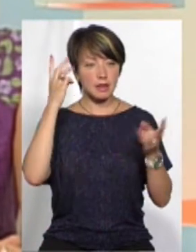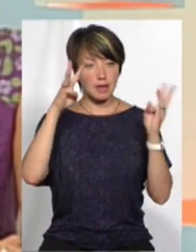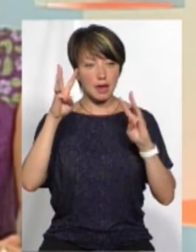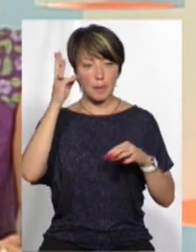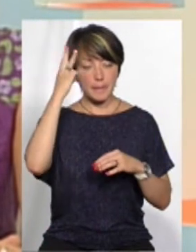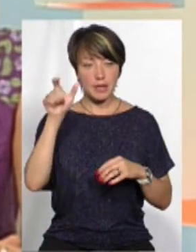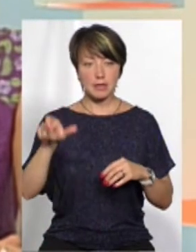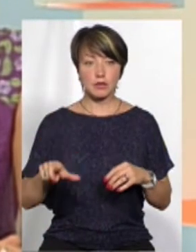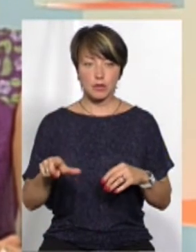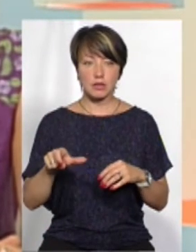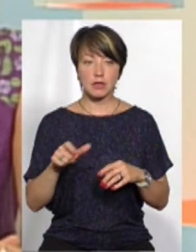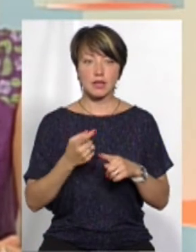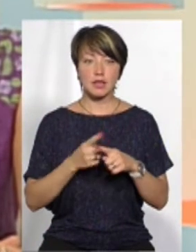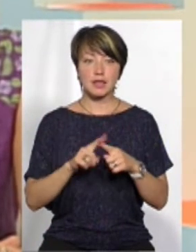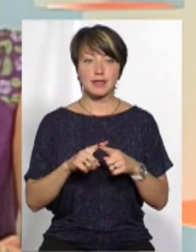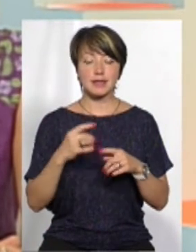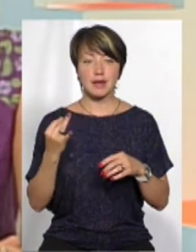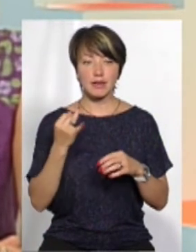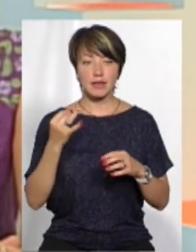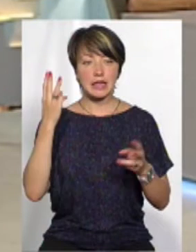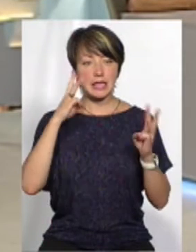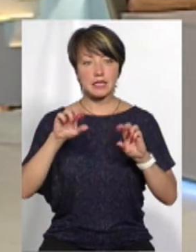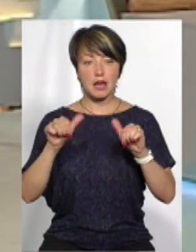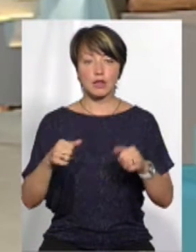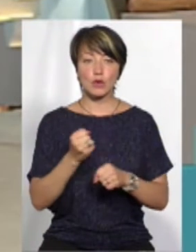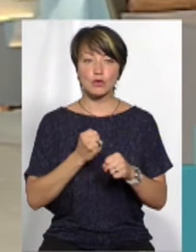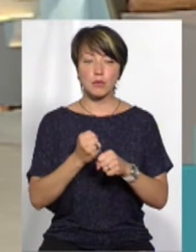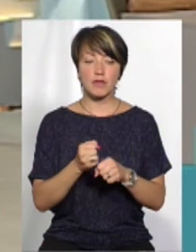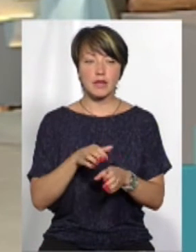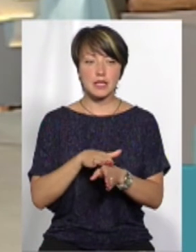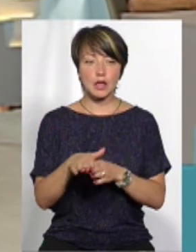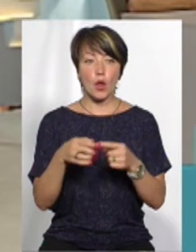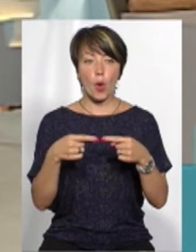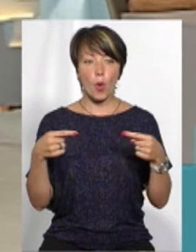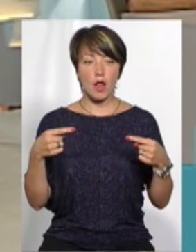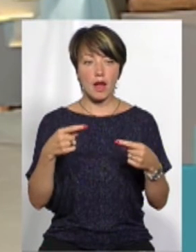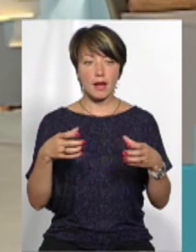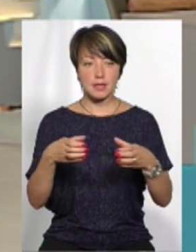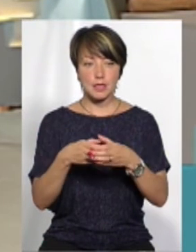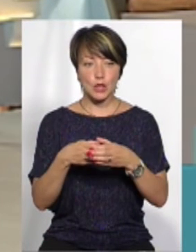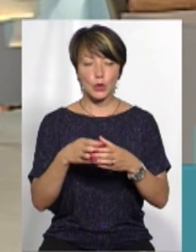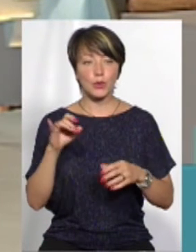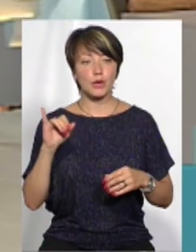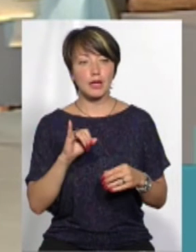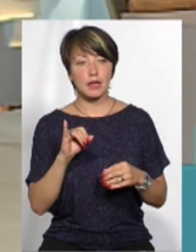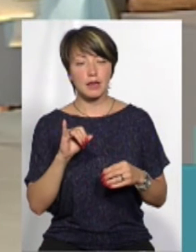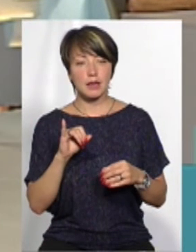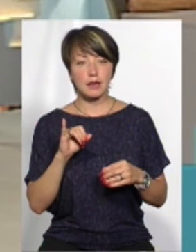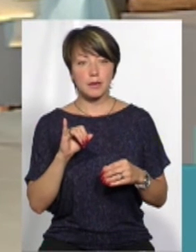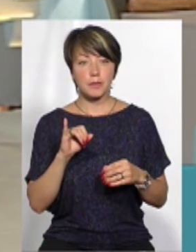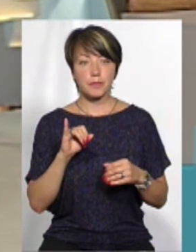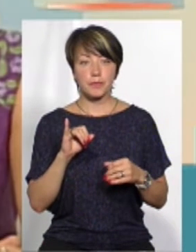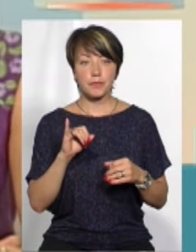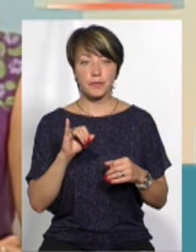нас важливо, бо він такий локальний дизайнер. Він розробив цілу колекцію і, ну, і все. Ми її протестили,